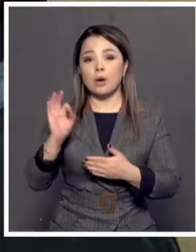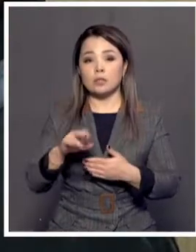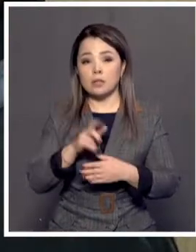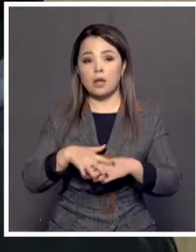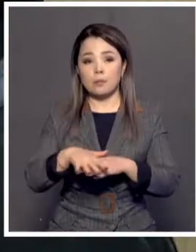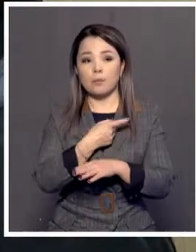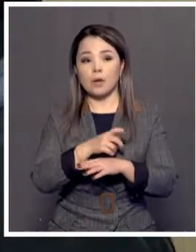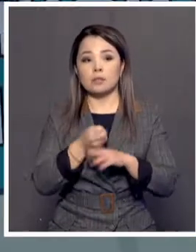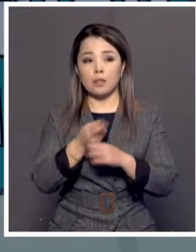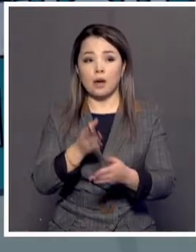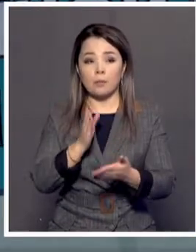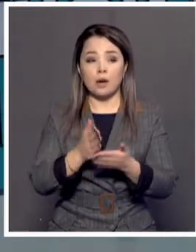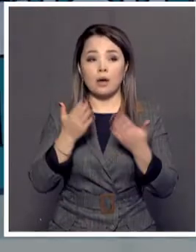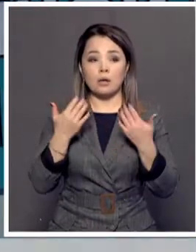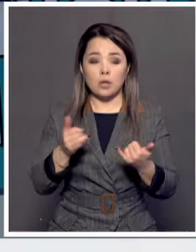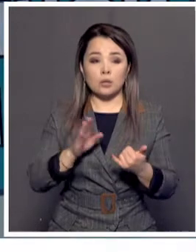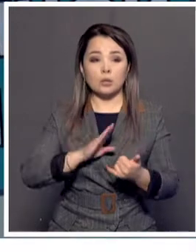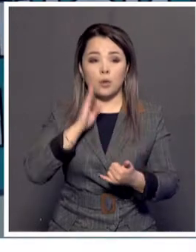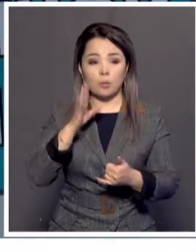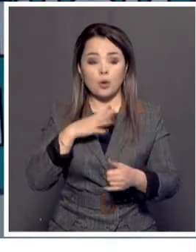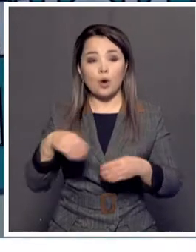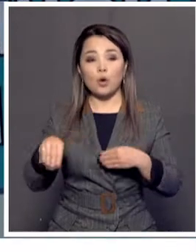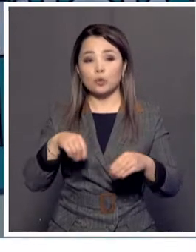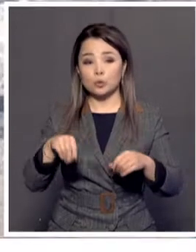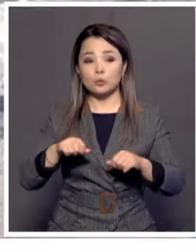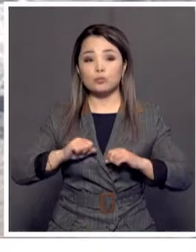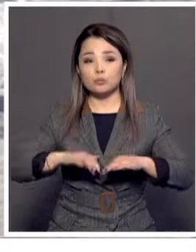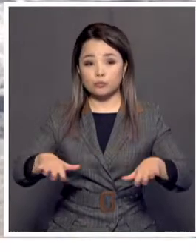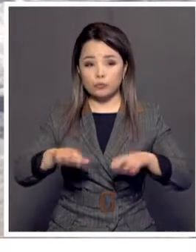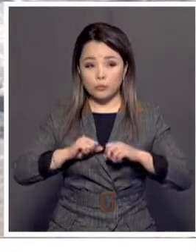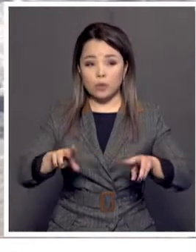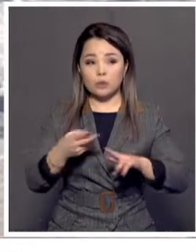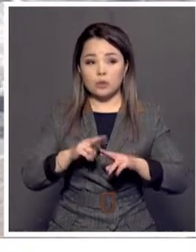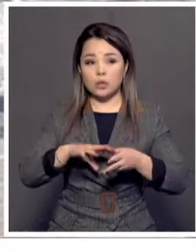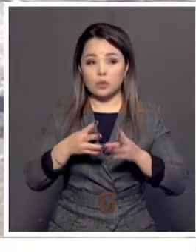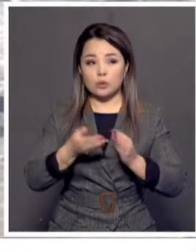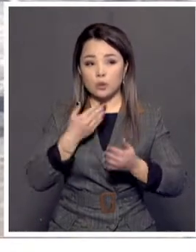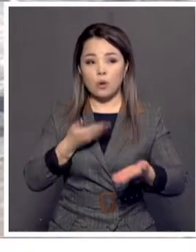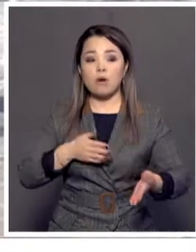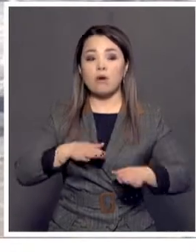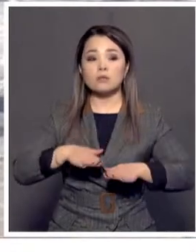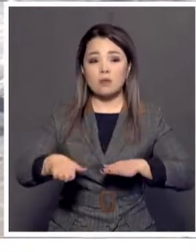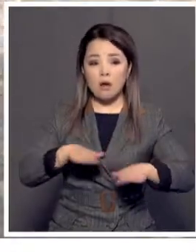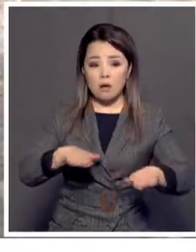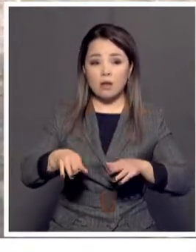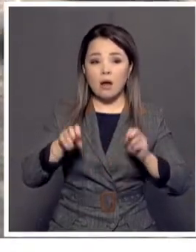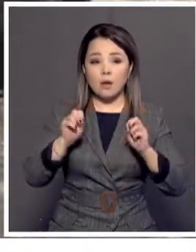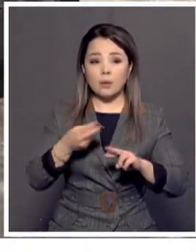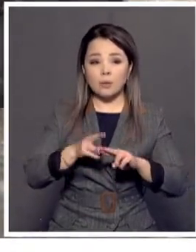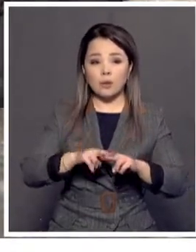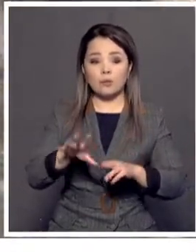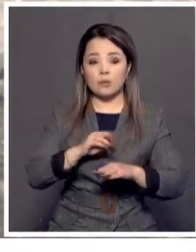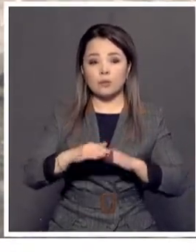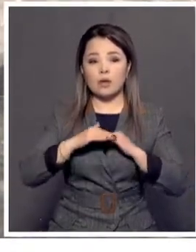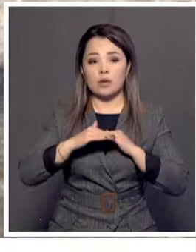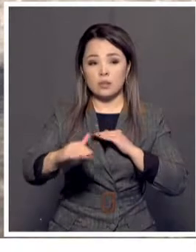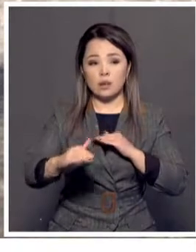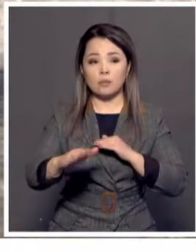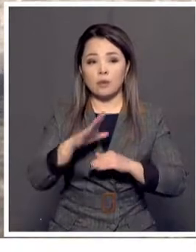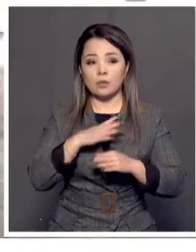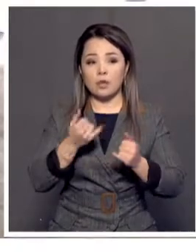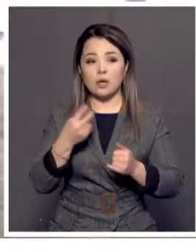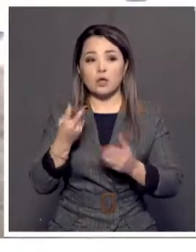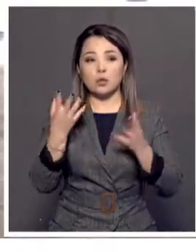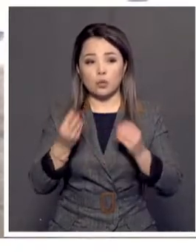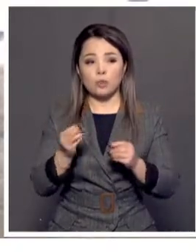қызметі көшелерге таңғы 5-тен бастап құм сеуіп жатыр, бірақ нәтиже шамалы. Жаяу жүргіншілерге арналған жолдар көк мұзға айналған, салдарынан екінші